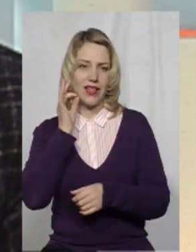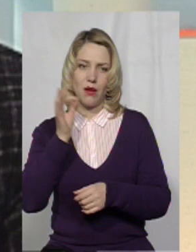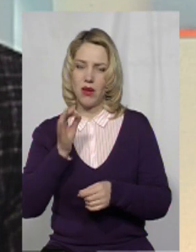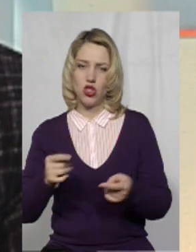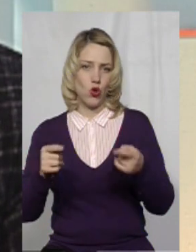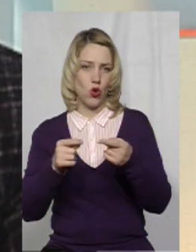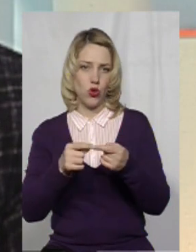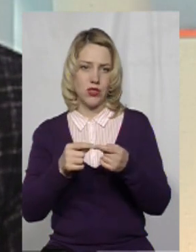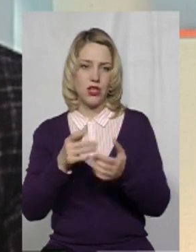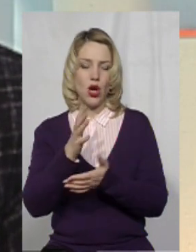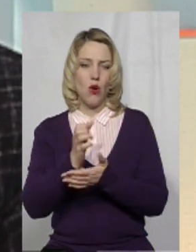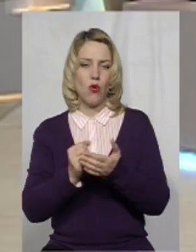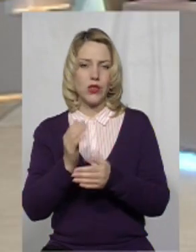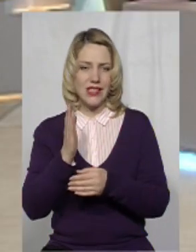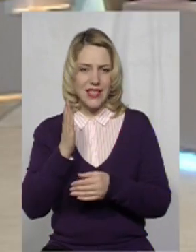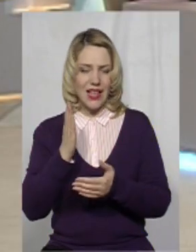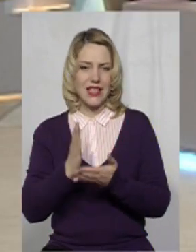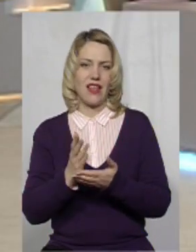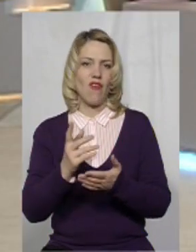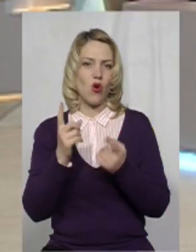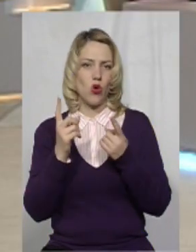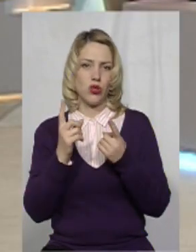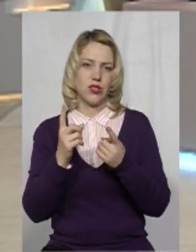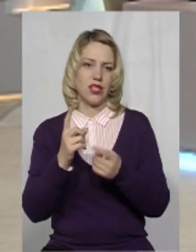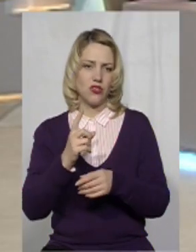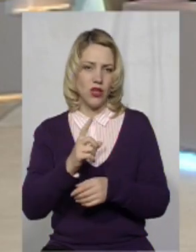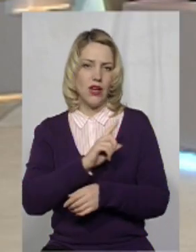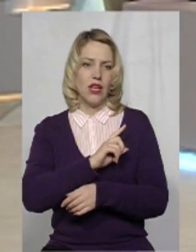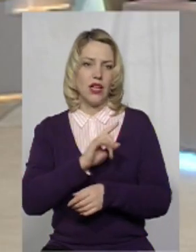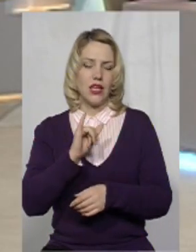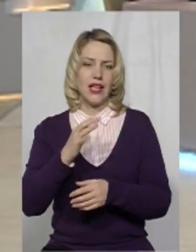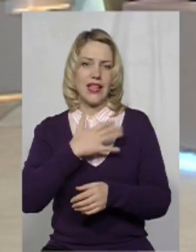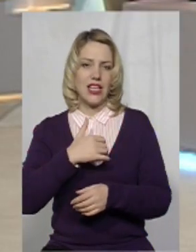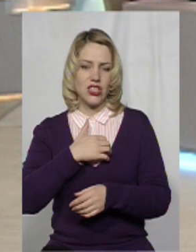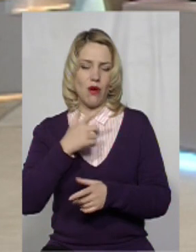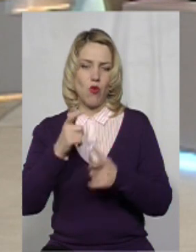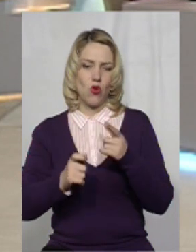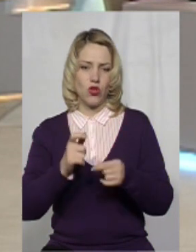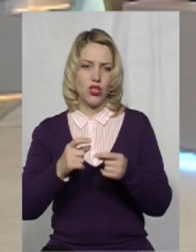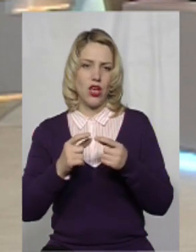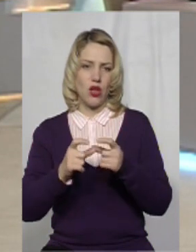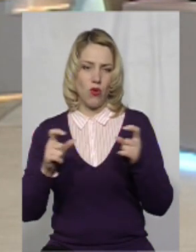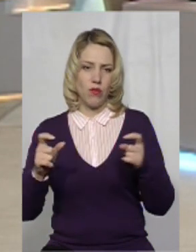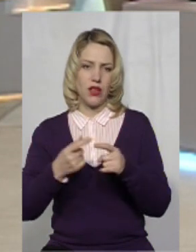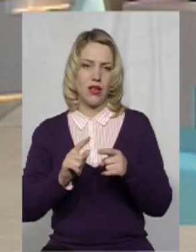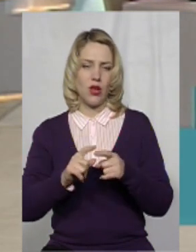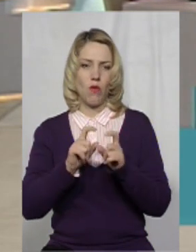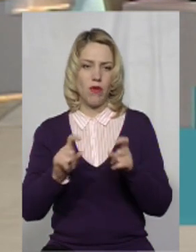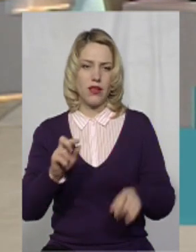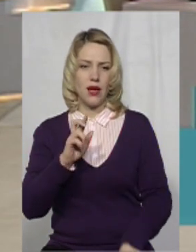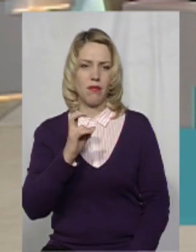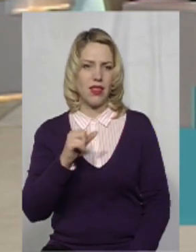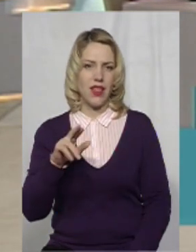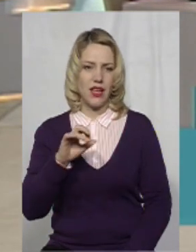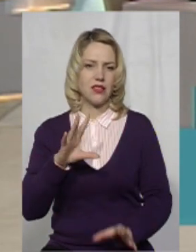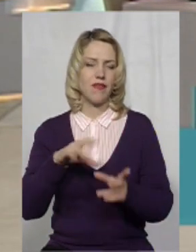однозначно. Тобто потенціал є дуже великий. Це, я вже не кажу про наші і Деражнянський молочний комбінат, про компанію Автобан Трейлерс, яка представила свою